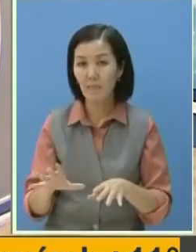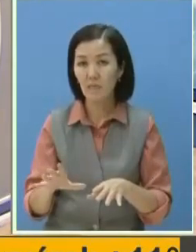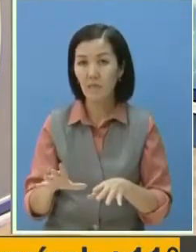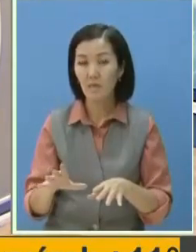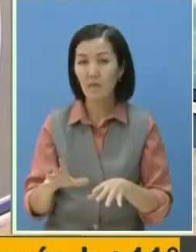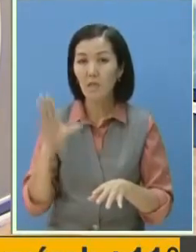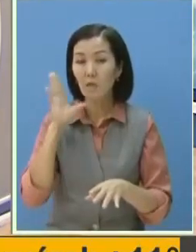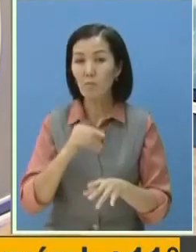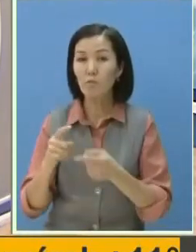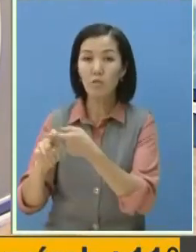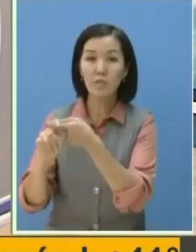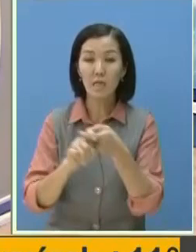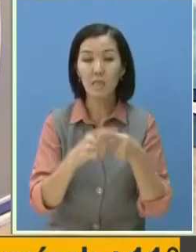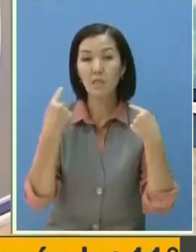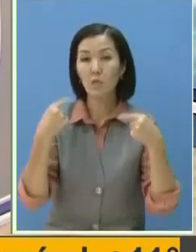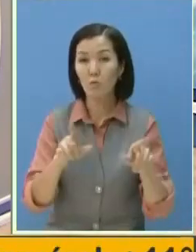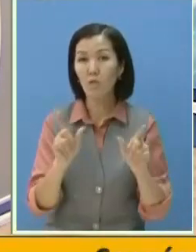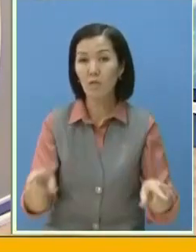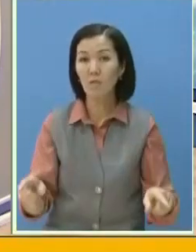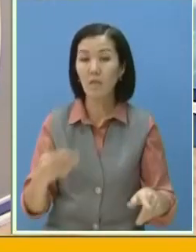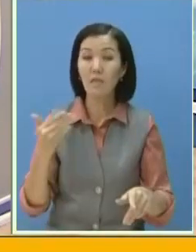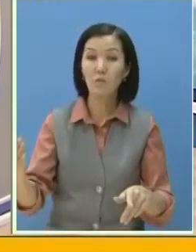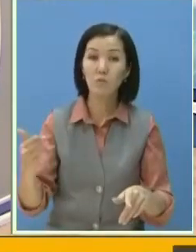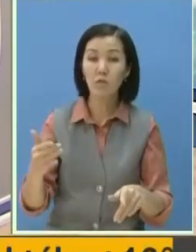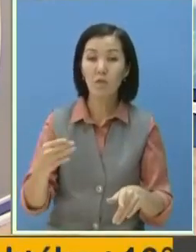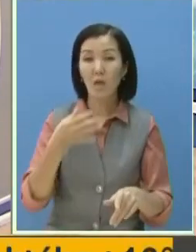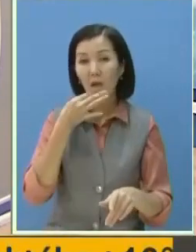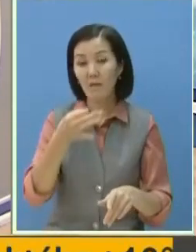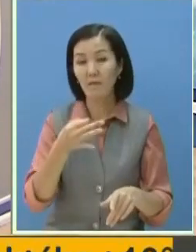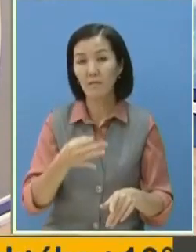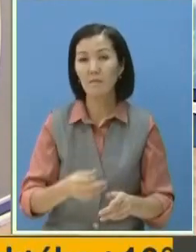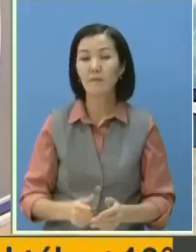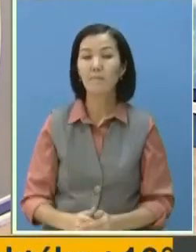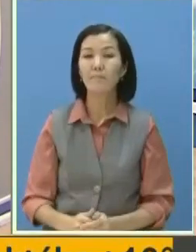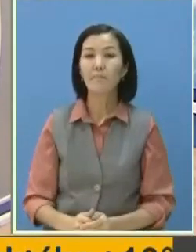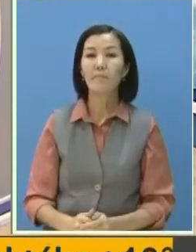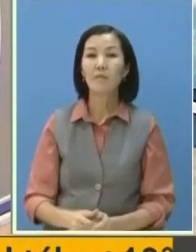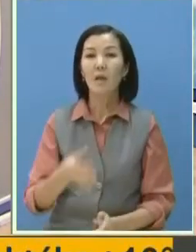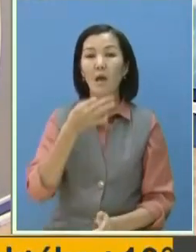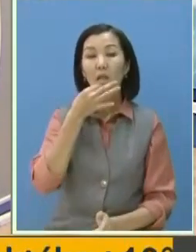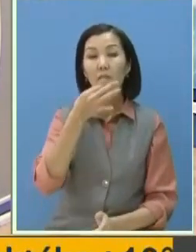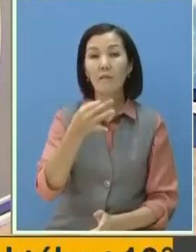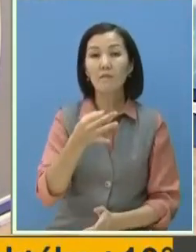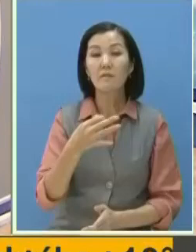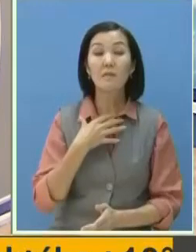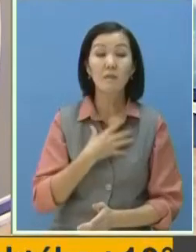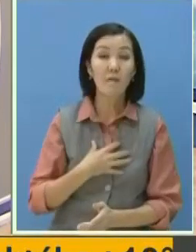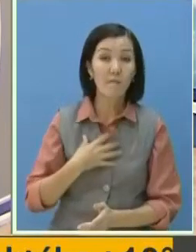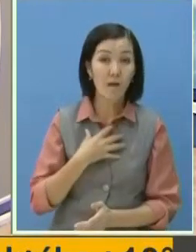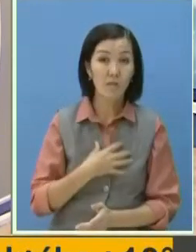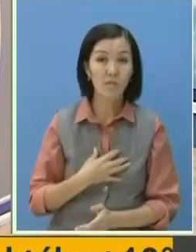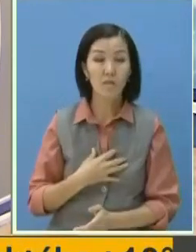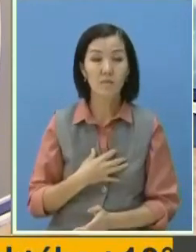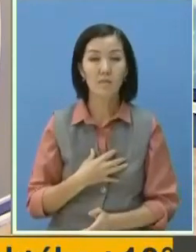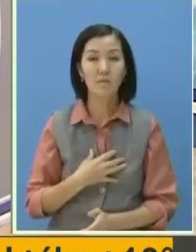заразить. Да, и это уже твоя ответственность. То есть вот мы об ответственности почему-то не говорим. Мы говорим